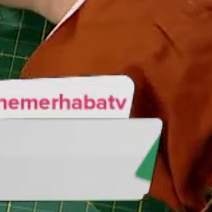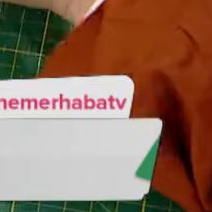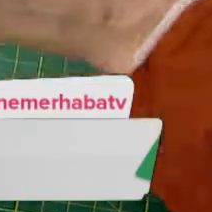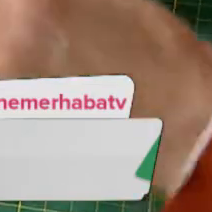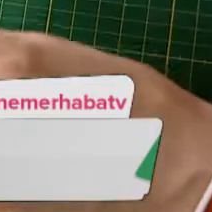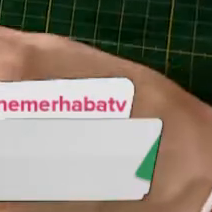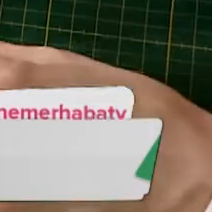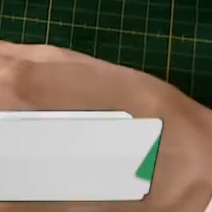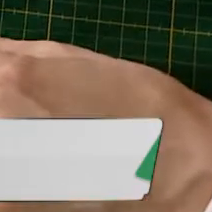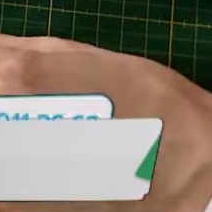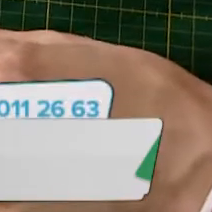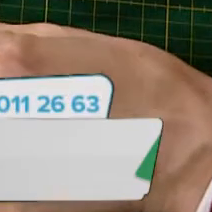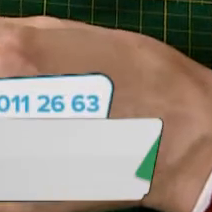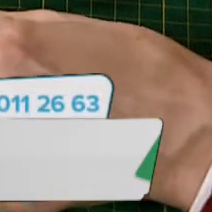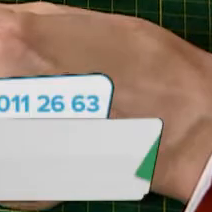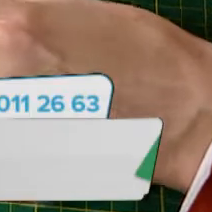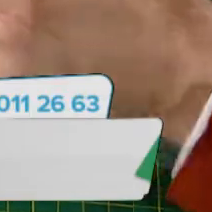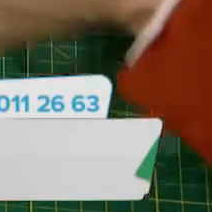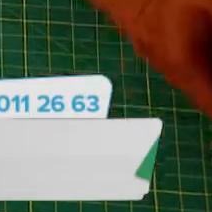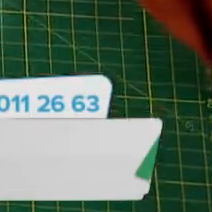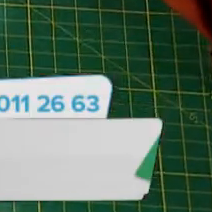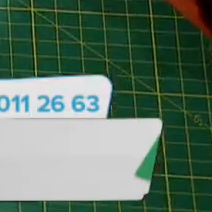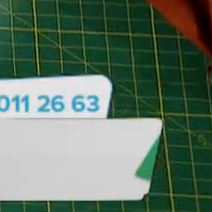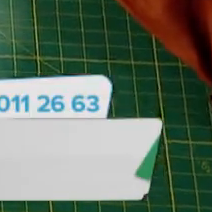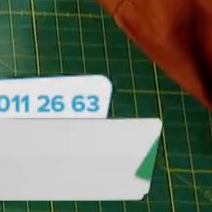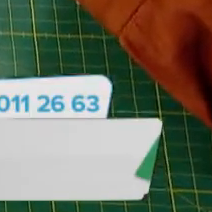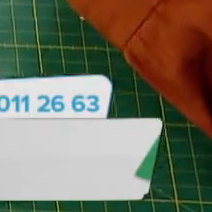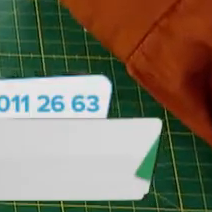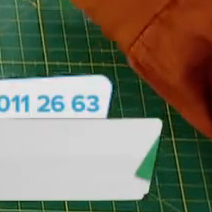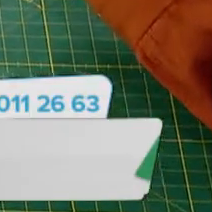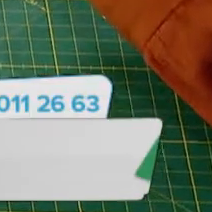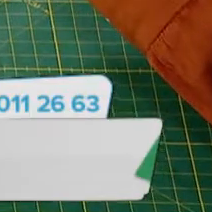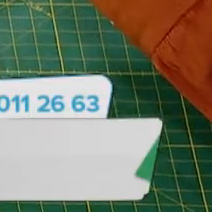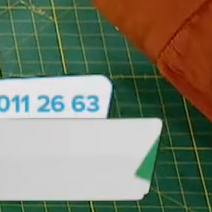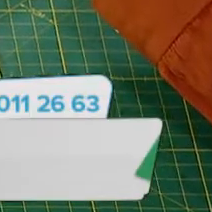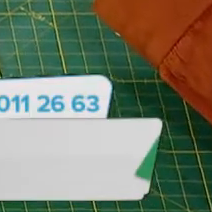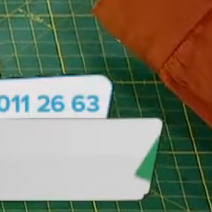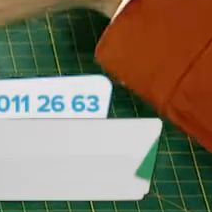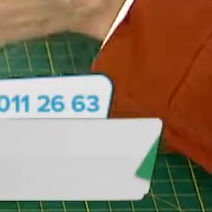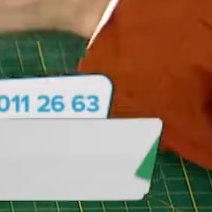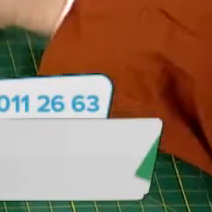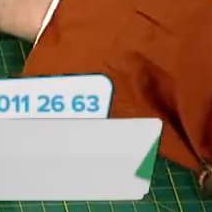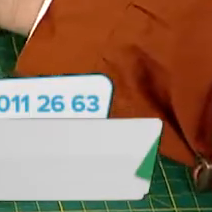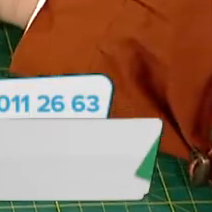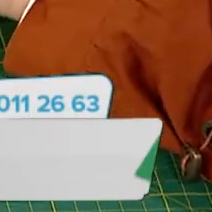Şekil verdiğimiz kağıtlarımıza böyle çok dokunmuyoruz, temas etmiyoruz. O yüzden ince uçlu bir cımbız